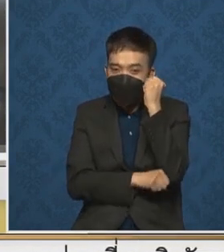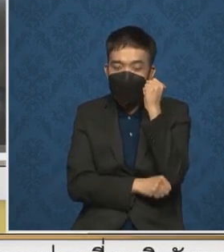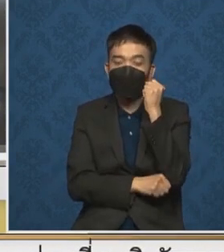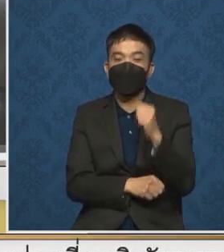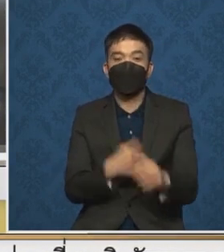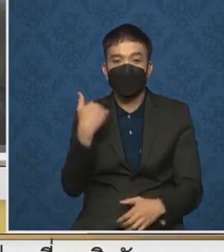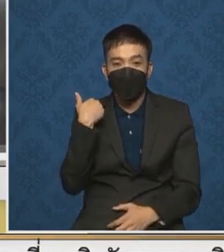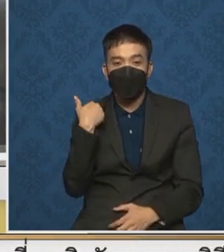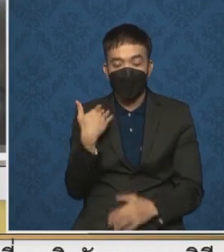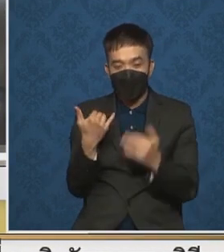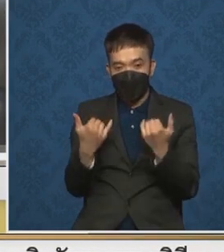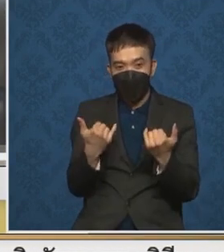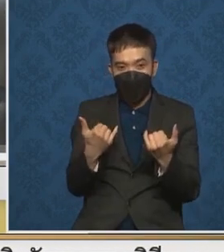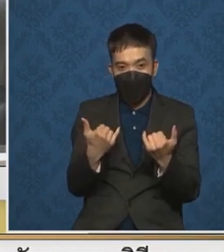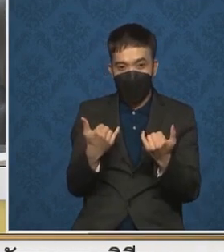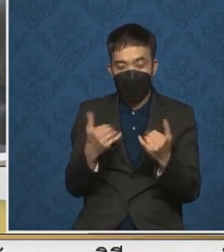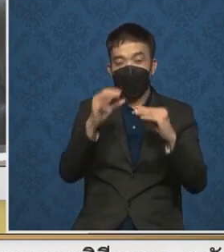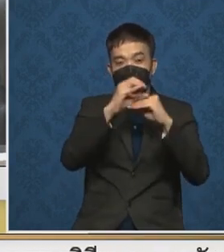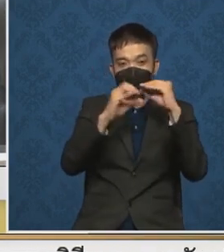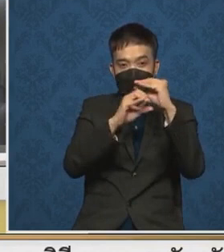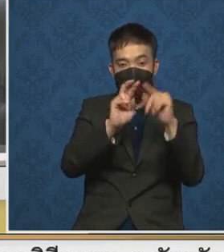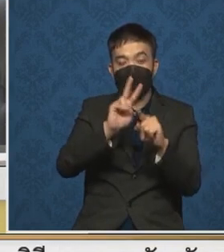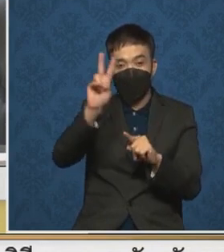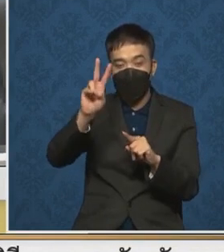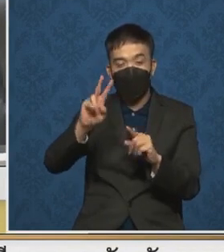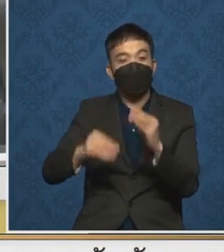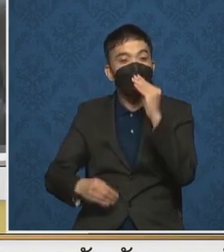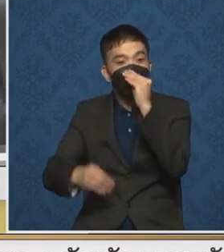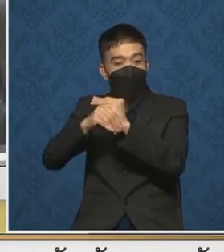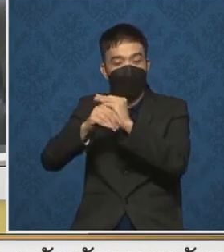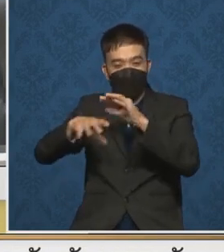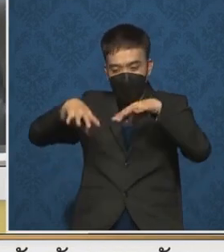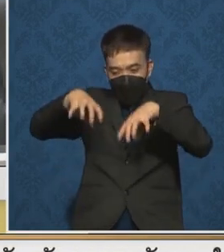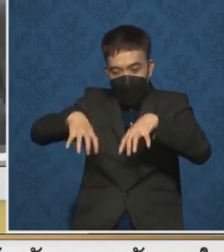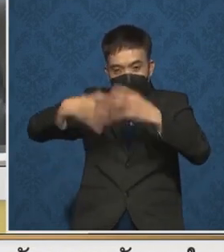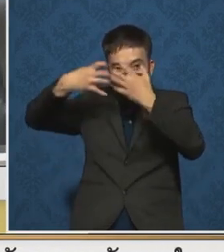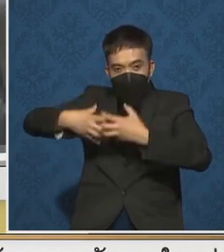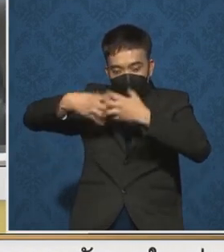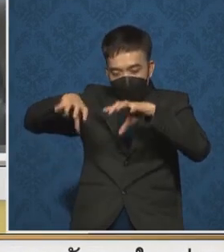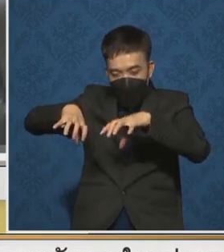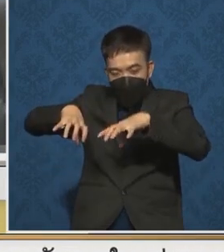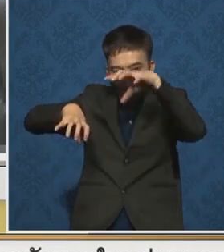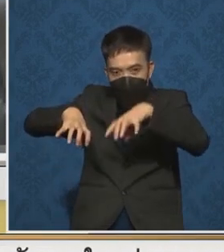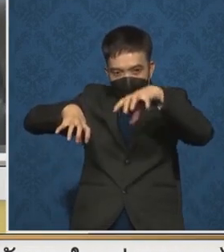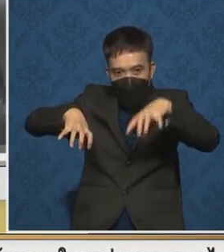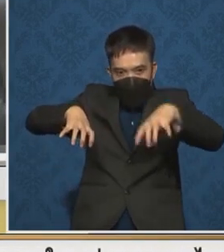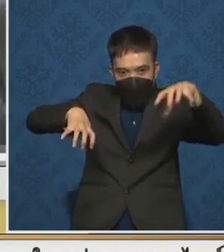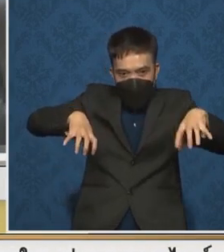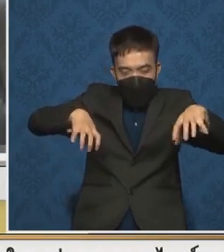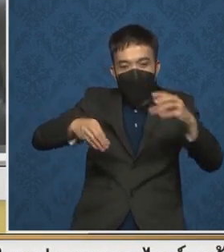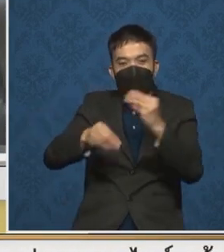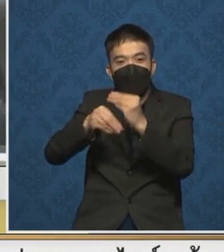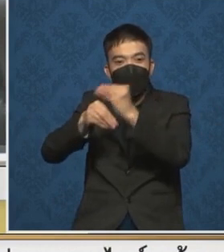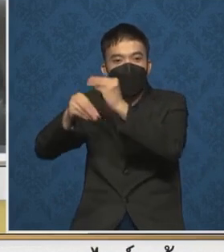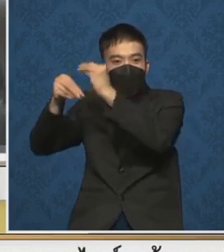อการขยายโครงการผมอยากใหเหนภาพรวมว่าไปอ้างใช้กฎหมายสอบประตอผม